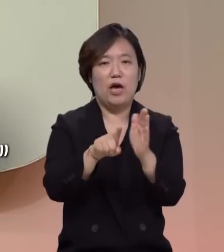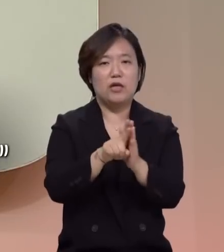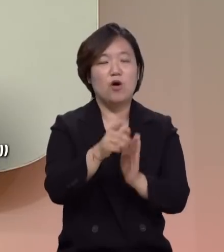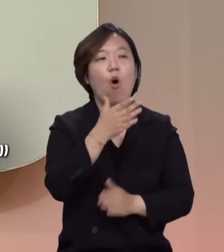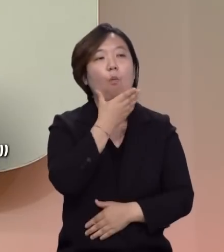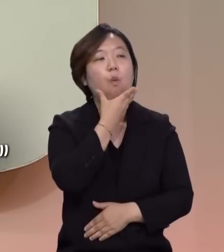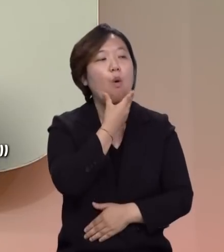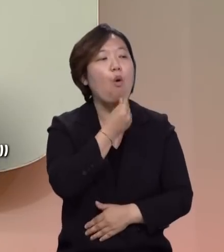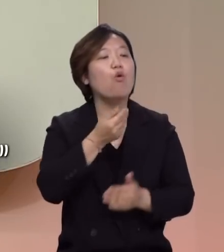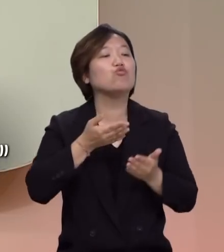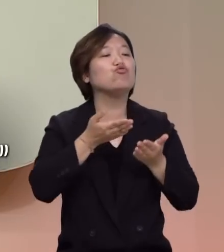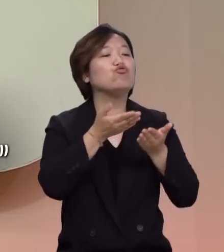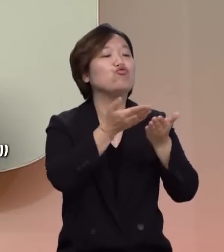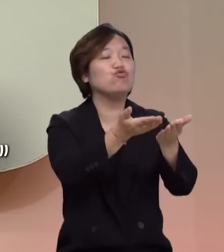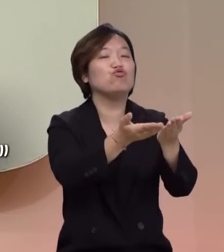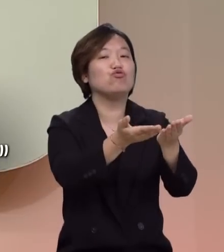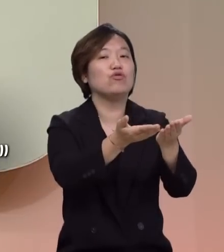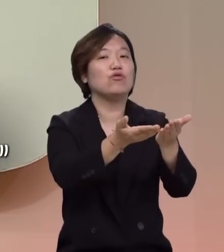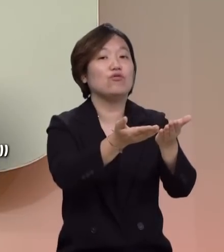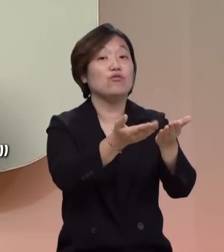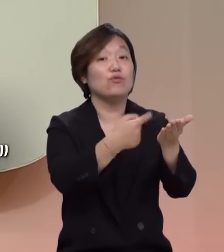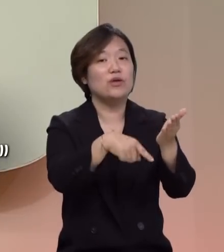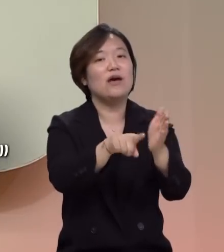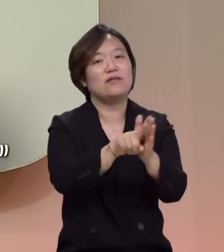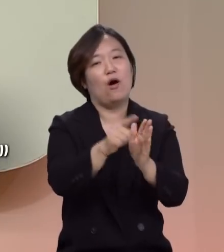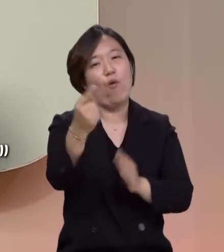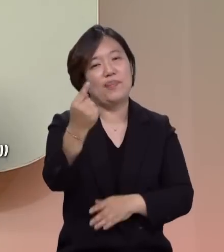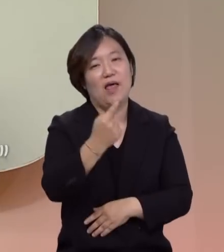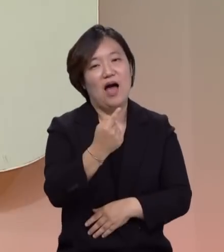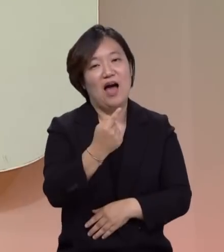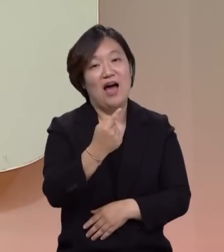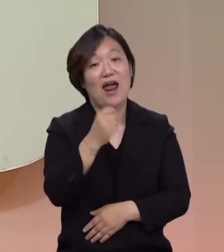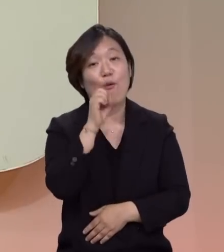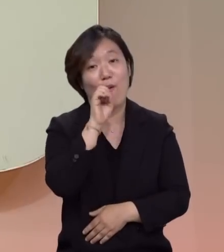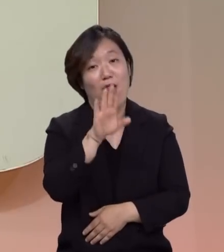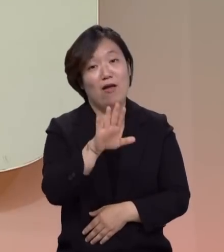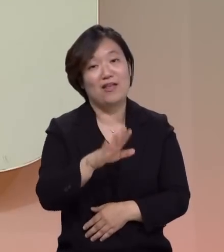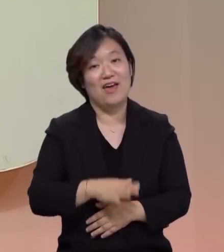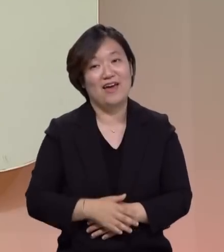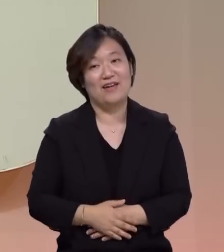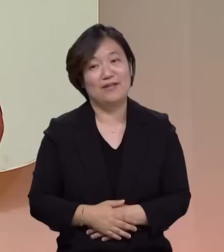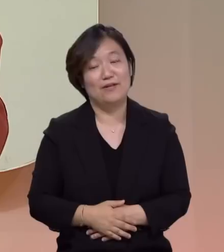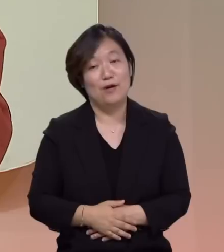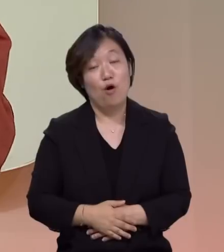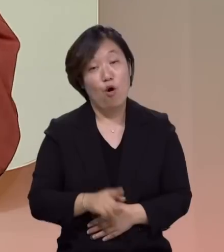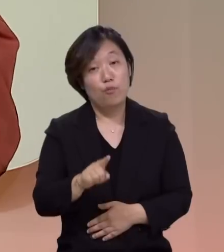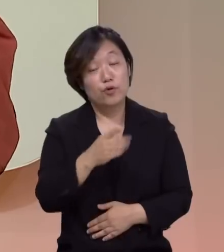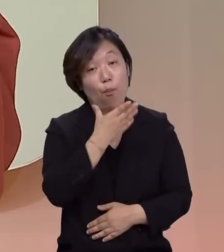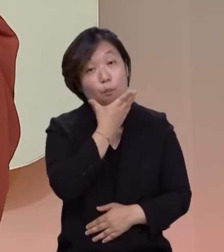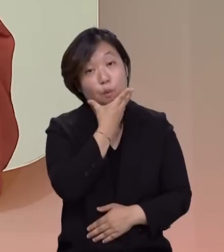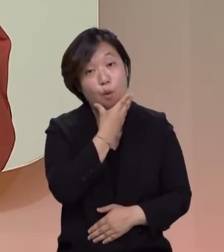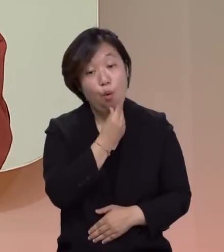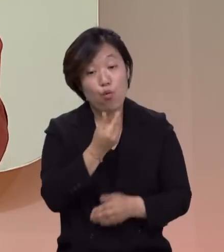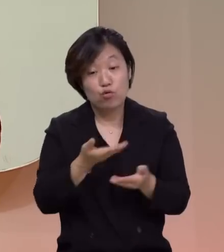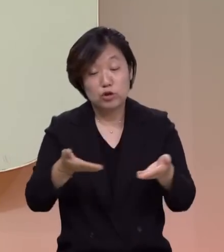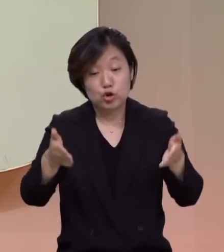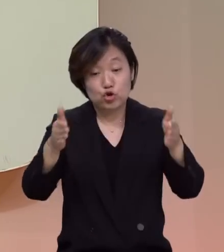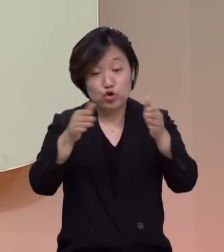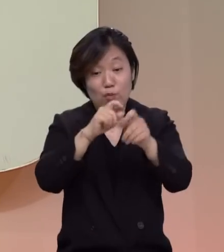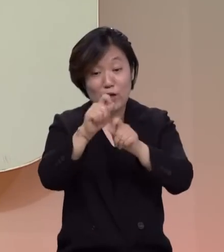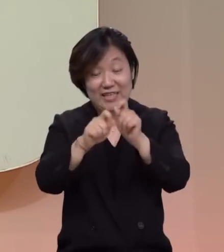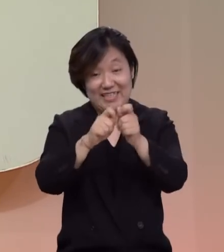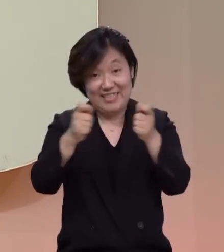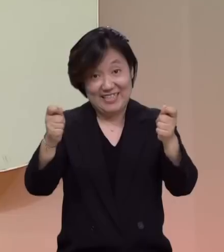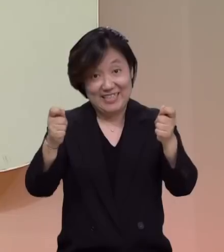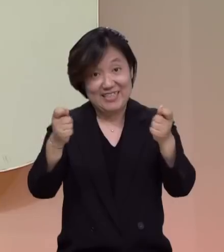복을 죽이기 위해서 왔노라 복을 주기 위해서 왔노라 이러면서 그 복주머니 있잖아요 복주머니 우리